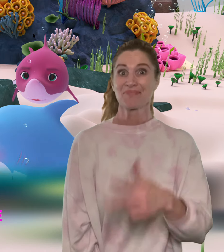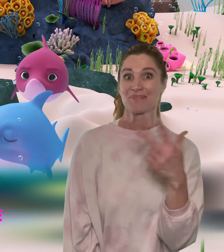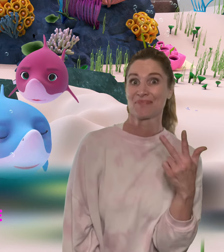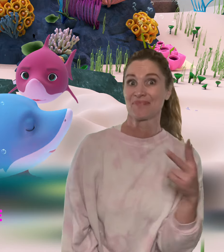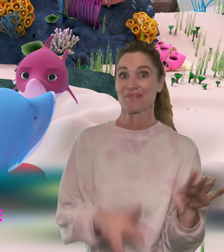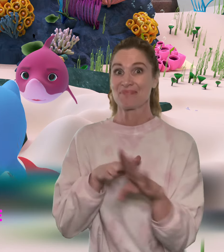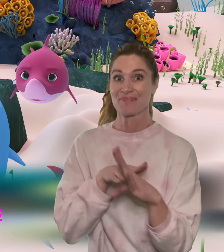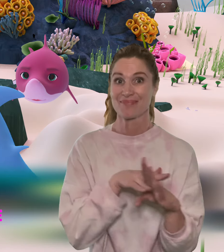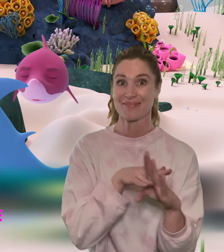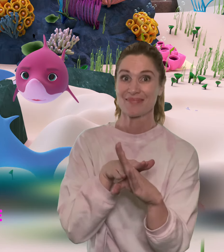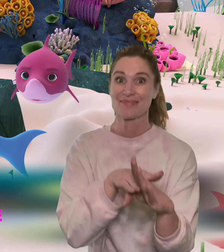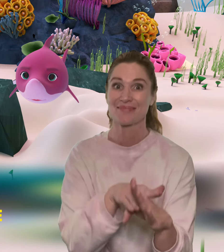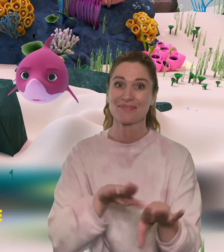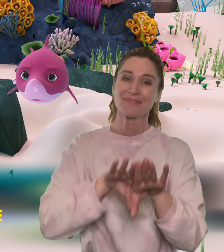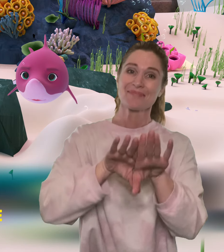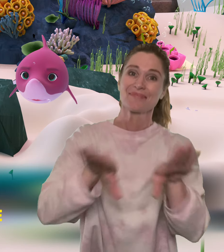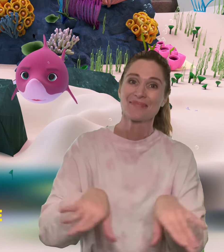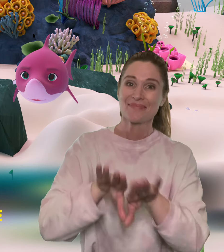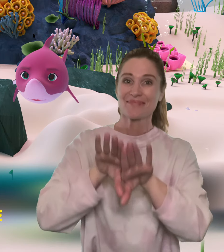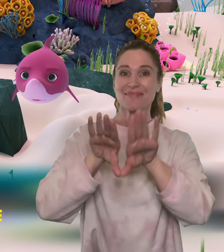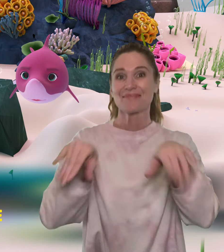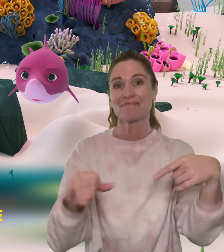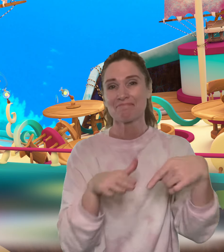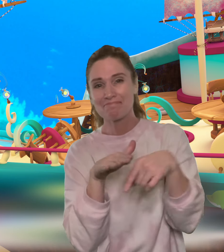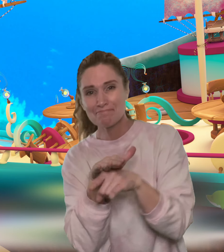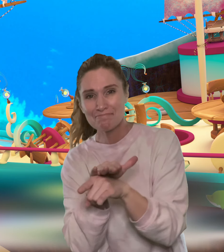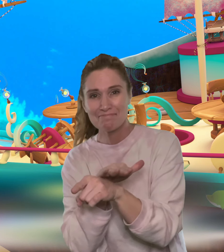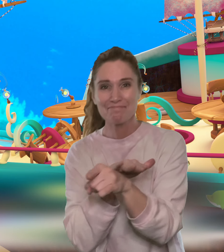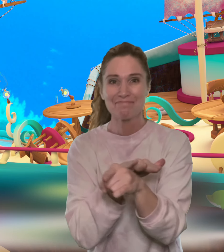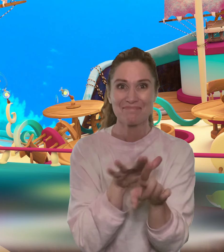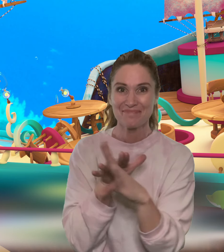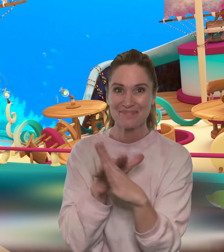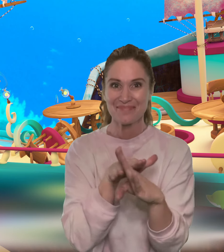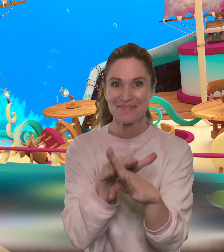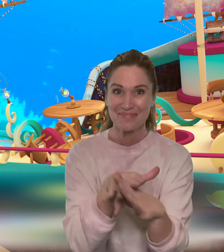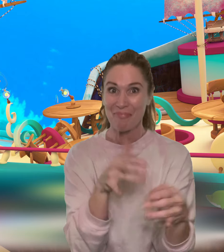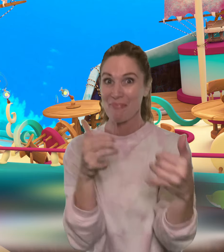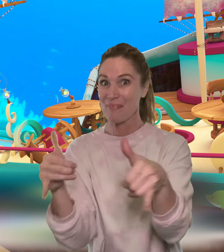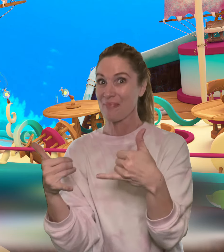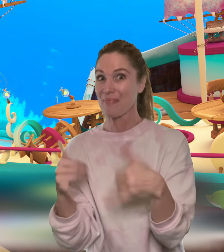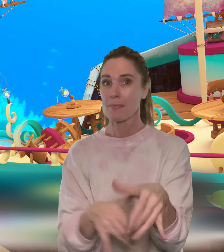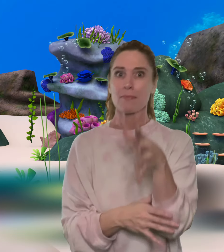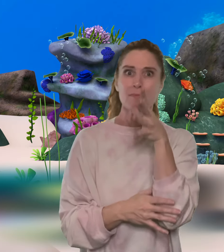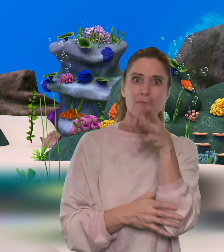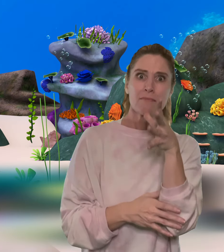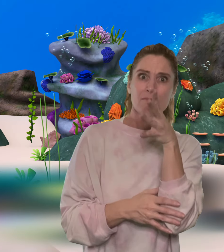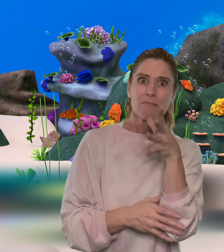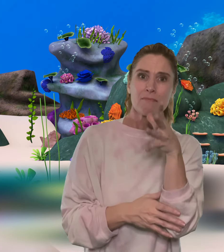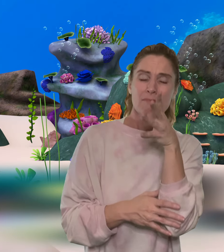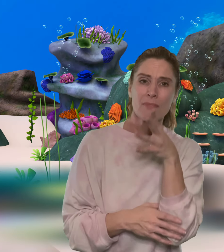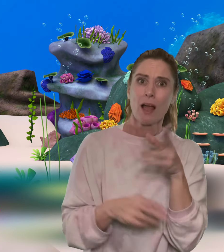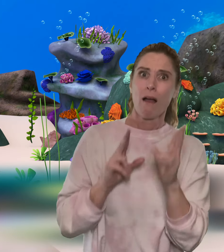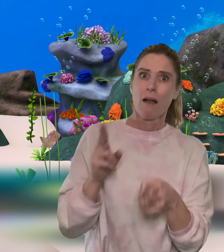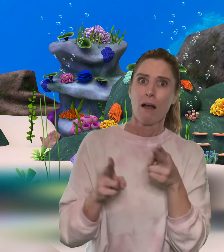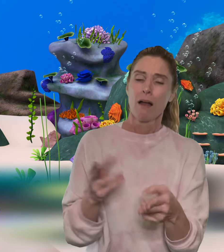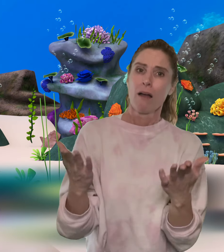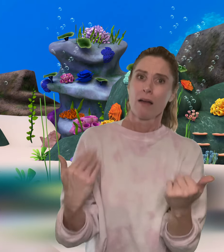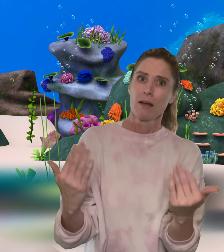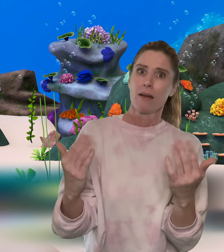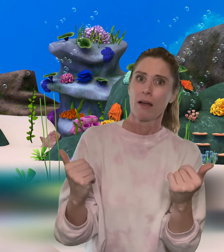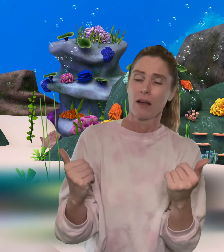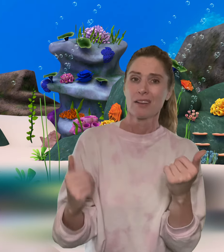だけのサメがおでかけ泳いで泳いで遠へママが呼んだ